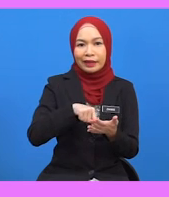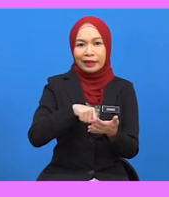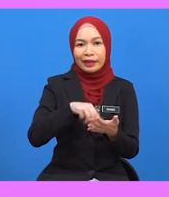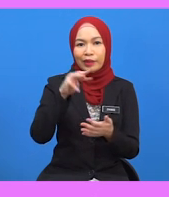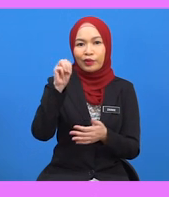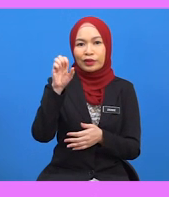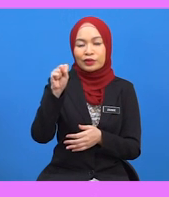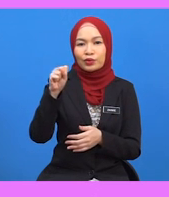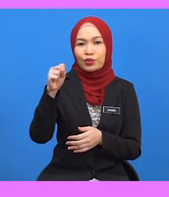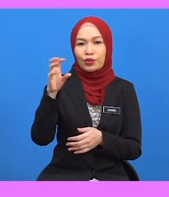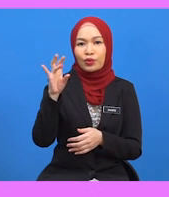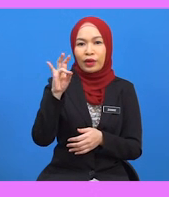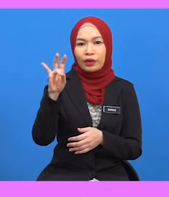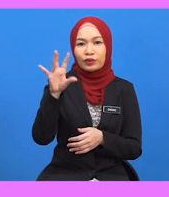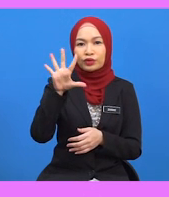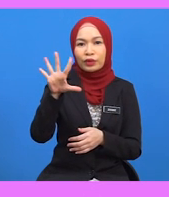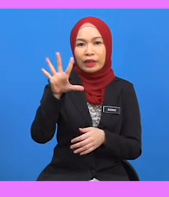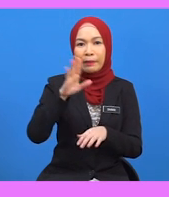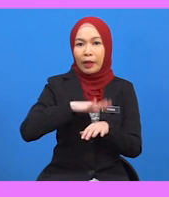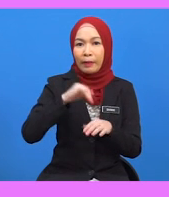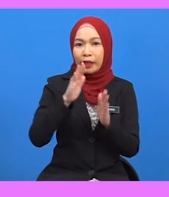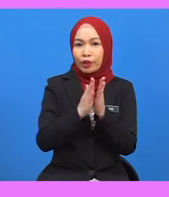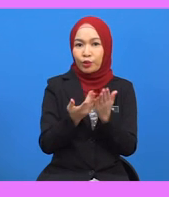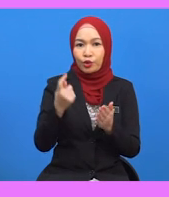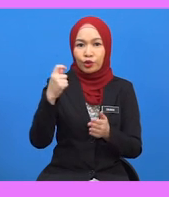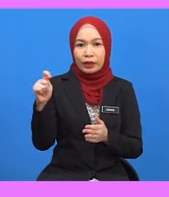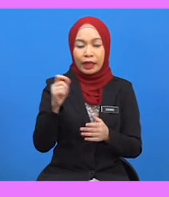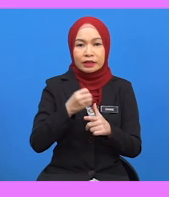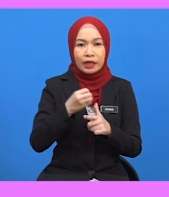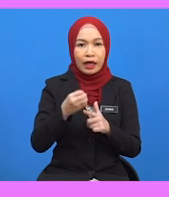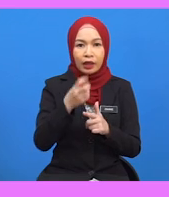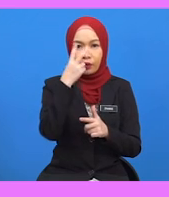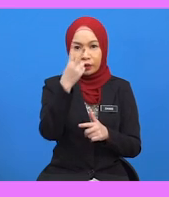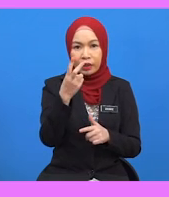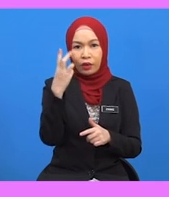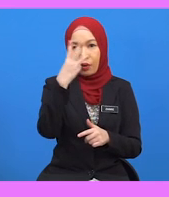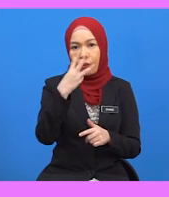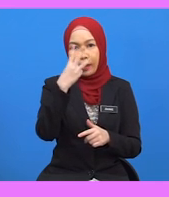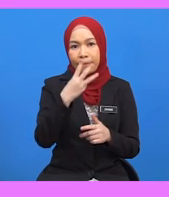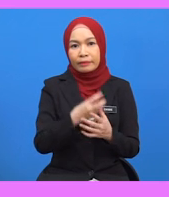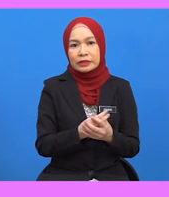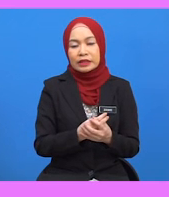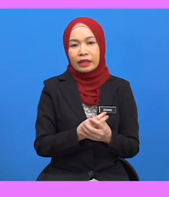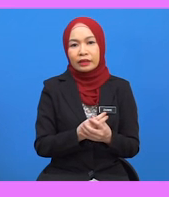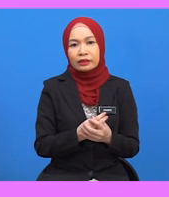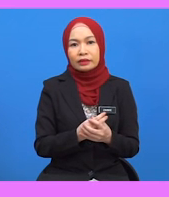75. Murid-murid juga boleh melayari laman sesawang seperti yang tertera.